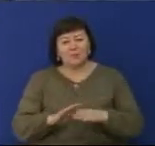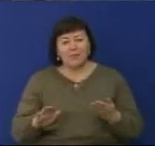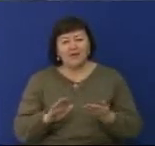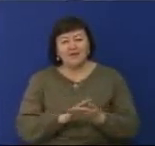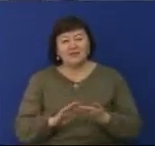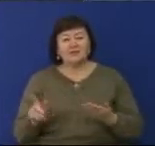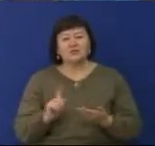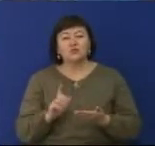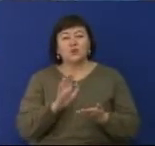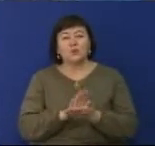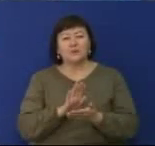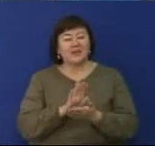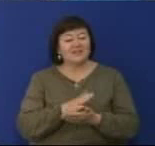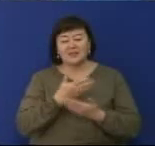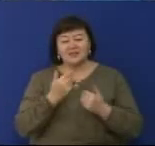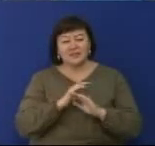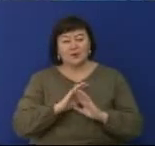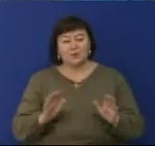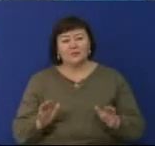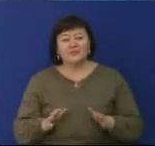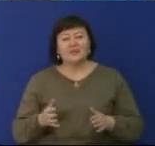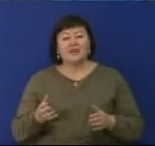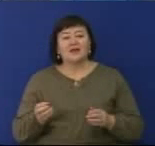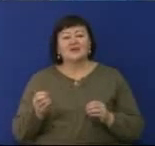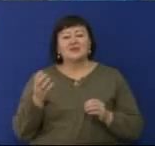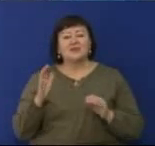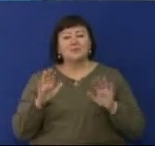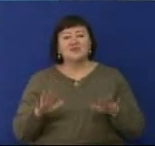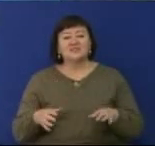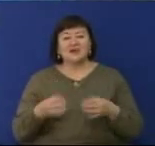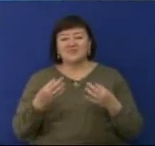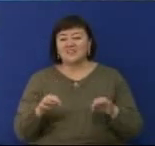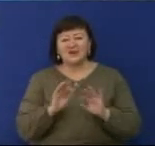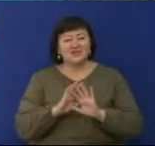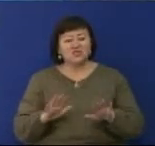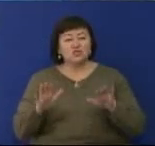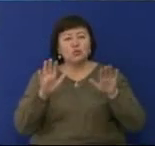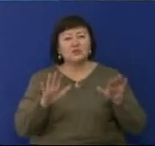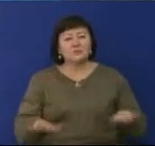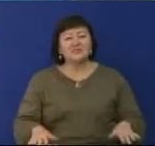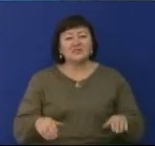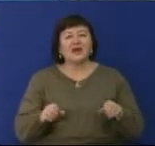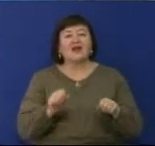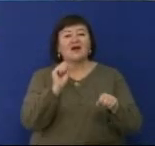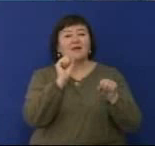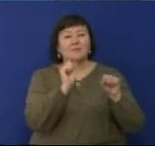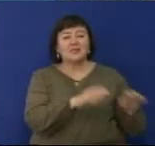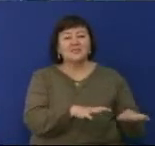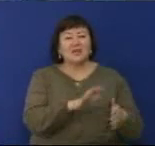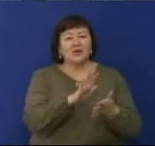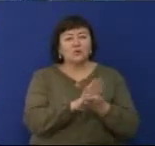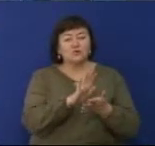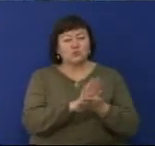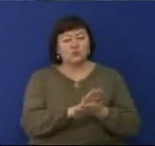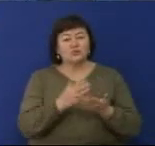площадок для сбора твердых бытовых отходов и места несанкционированных свалок уже никого не удивляют население критикует как